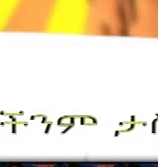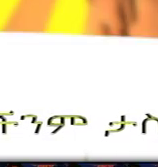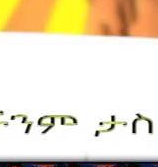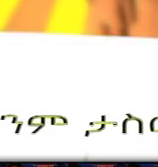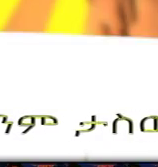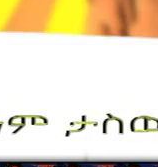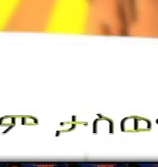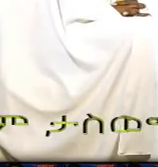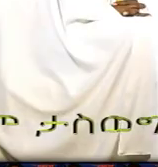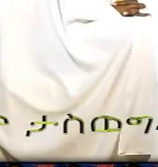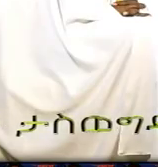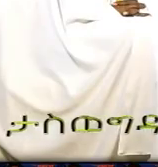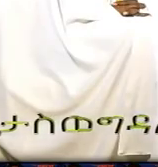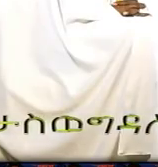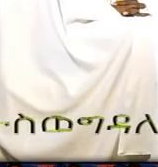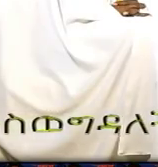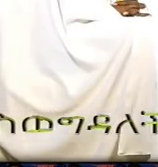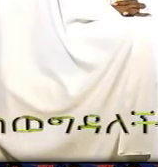ወታጽምም ኩሎ